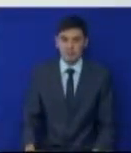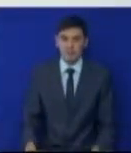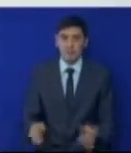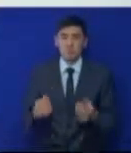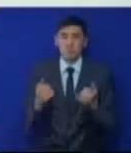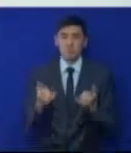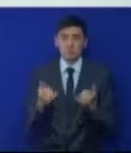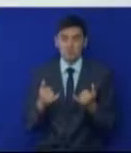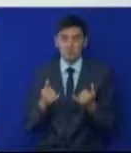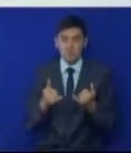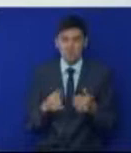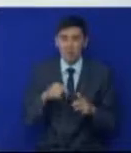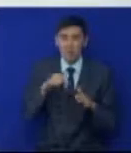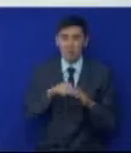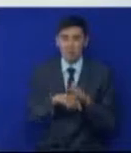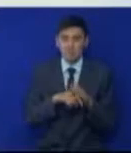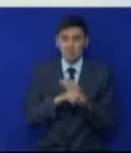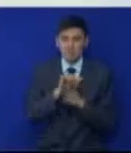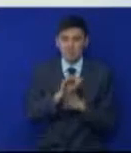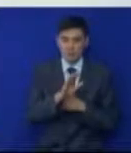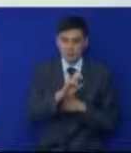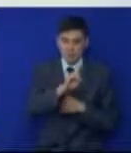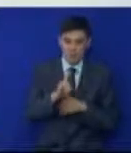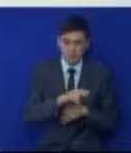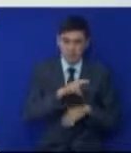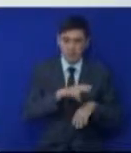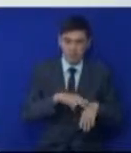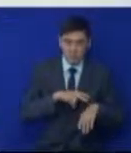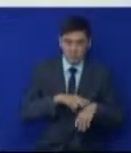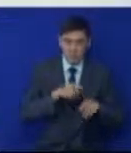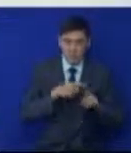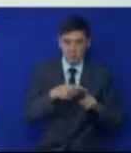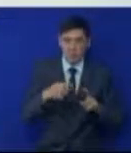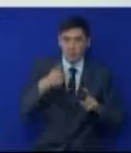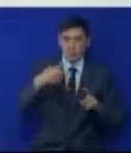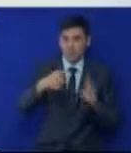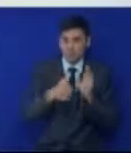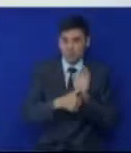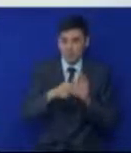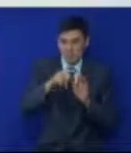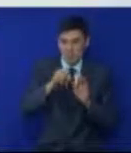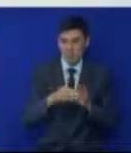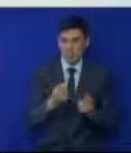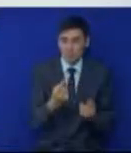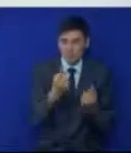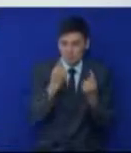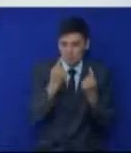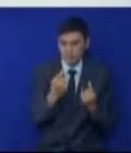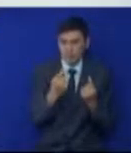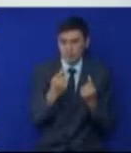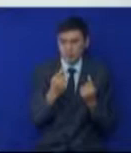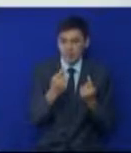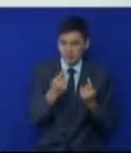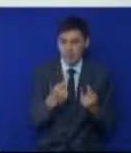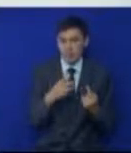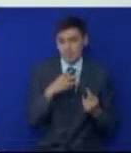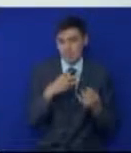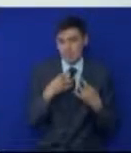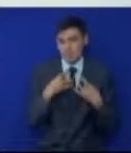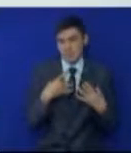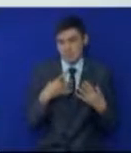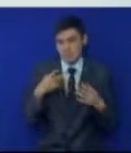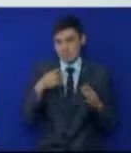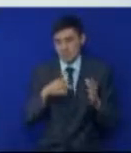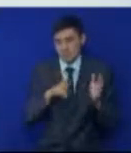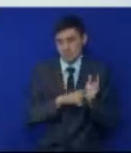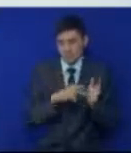Бүгін қалалық ішкі істер басқармасында Қазақстан полициясының құрылғанына 26 жыл толуына орай салтанатты жиын өтті.